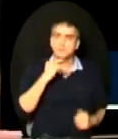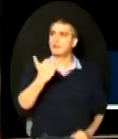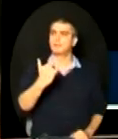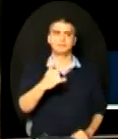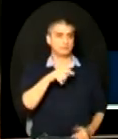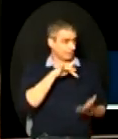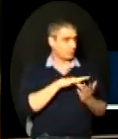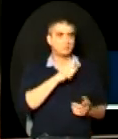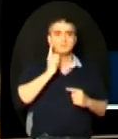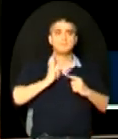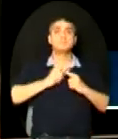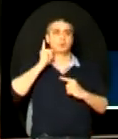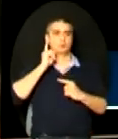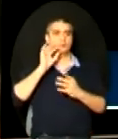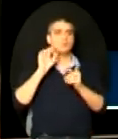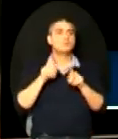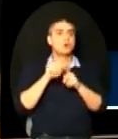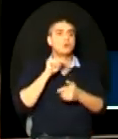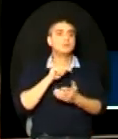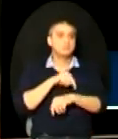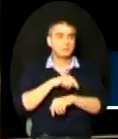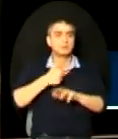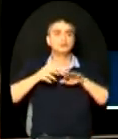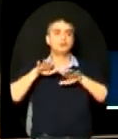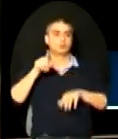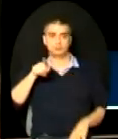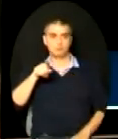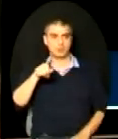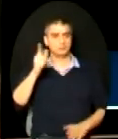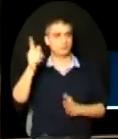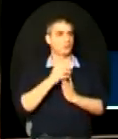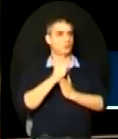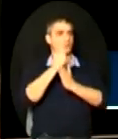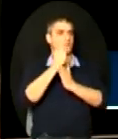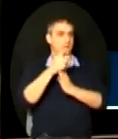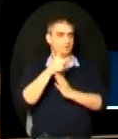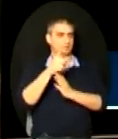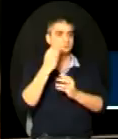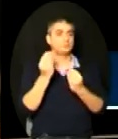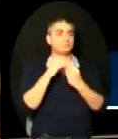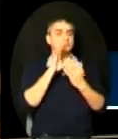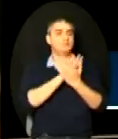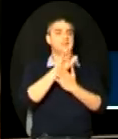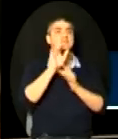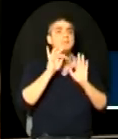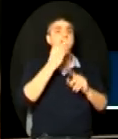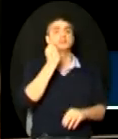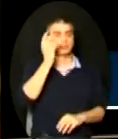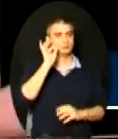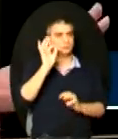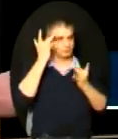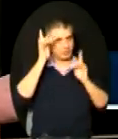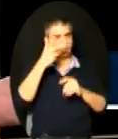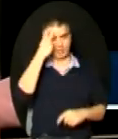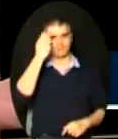זה המקום? וזה בדיוק, באותו זמן שגם ראש הממשלה, בהובלתו הבלעדית, הוסיף 15 מיליארד שקל למען המגזר